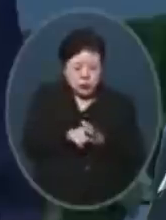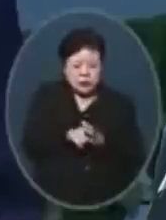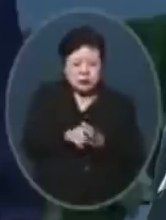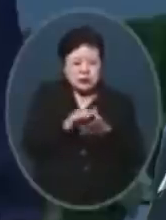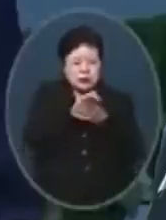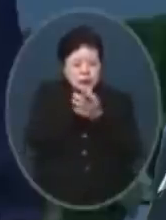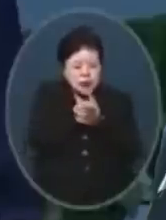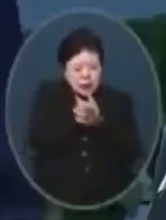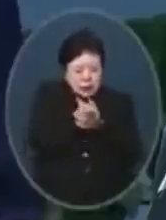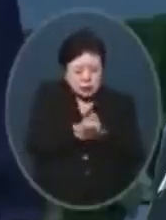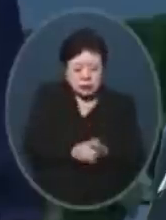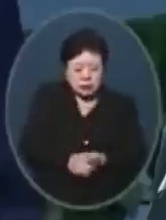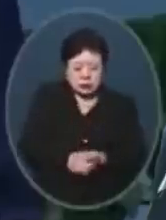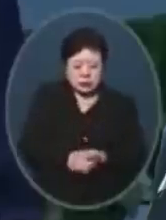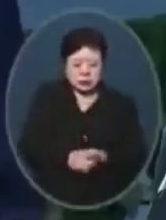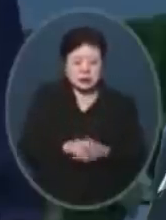전개했는데